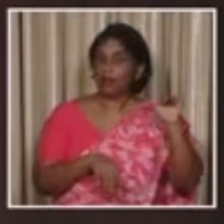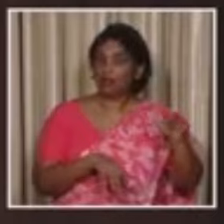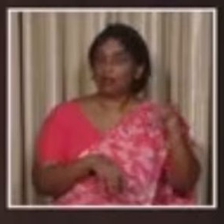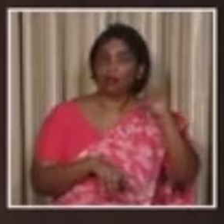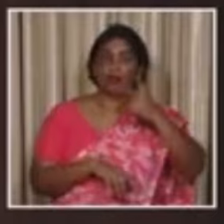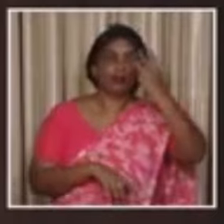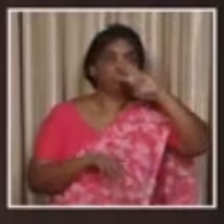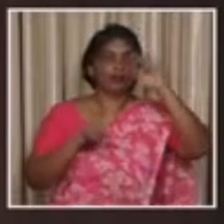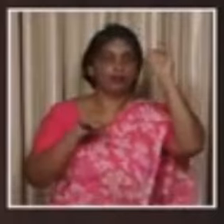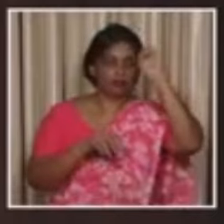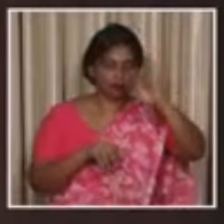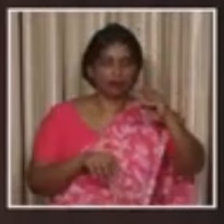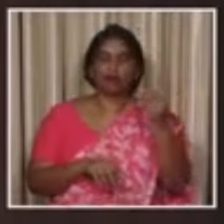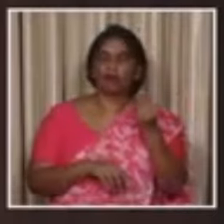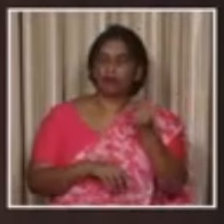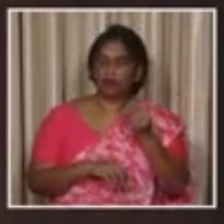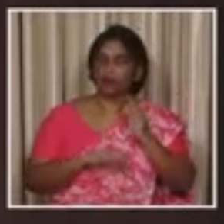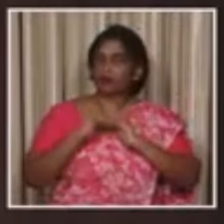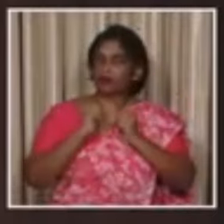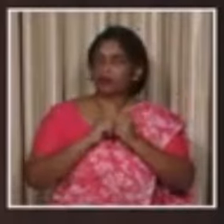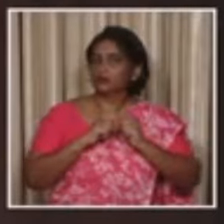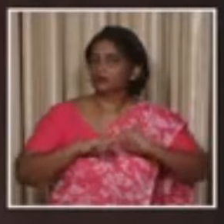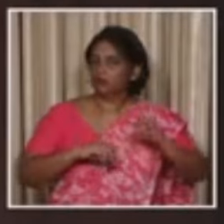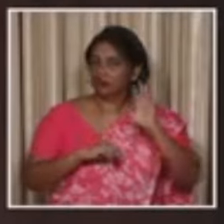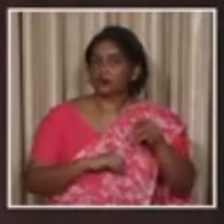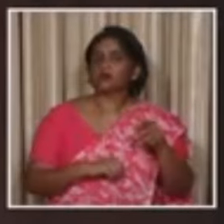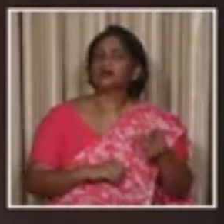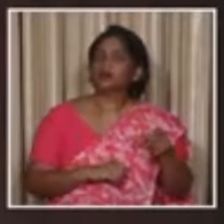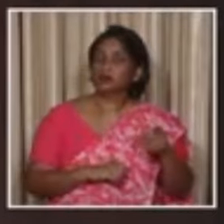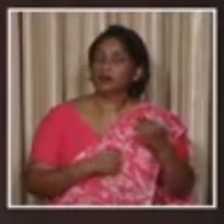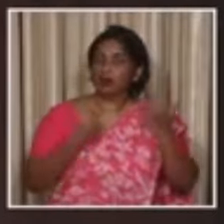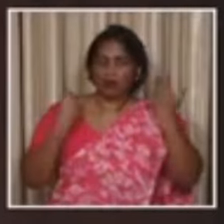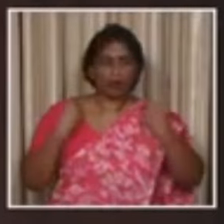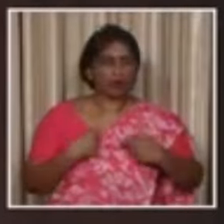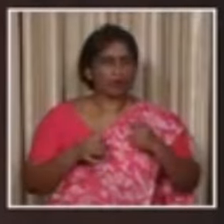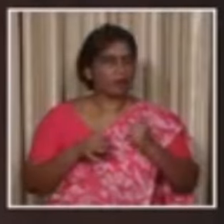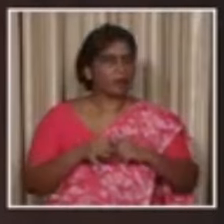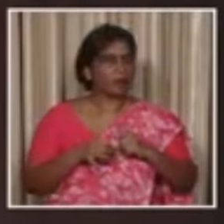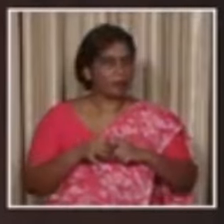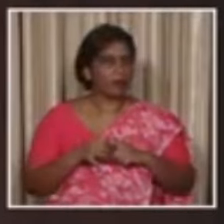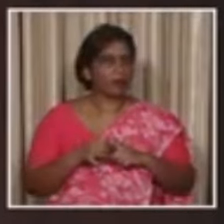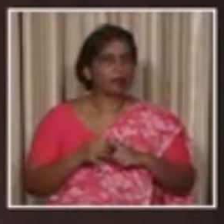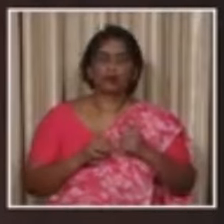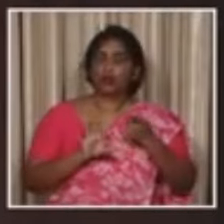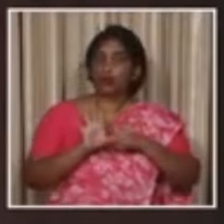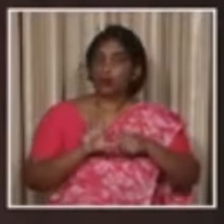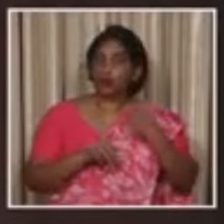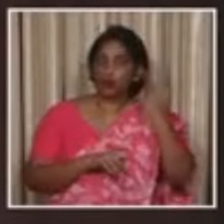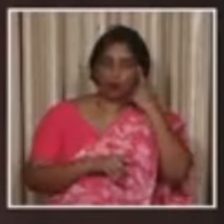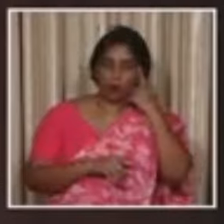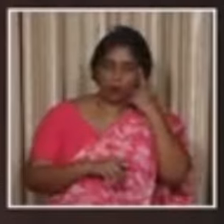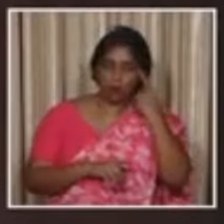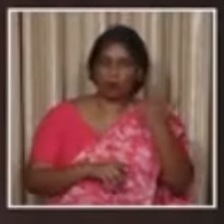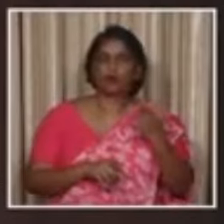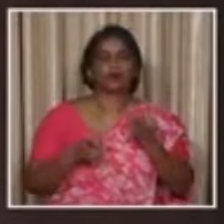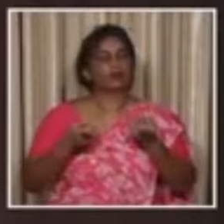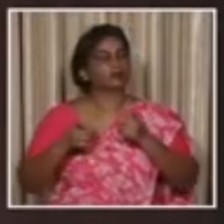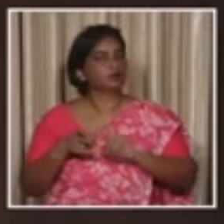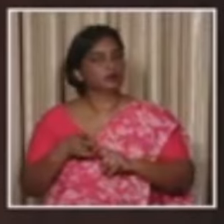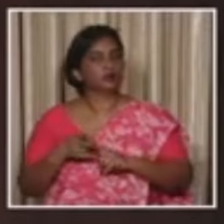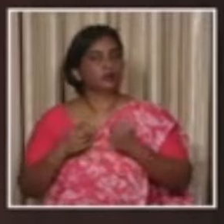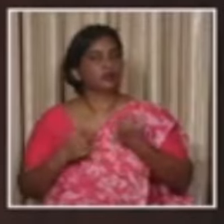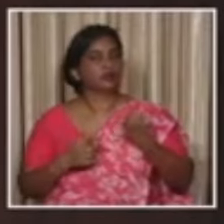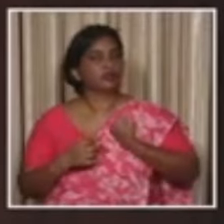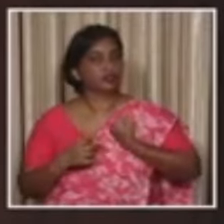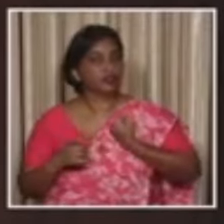අර උඩුතට්ටු අරන් ගිහලා පොඩ්ඩක් ඒ ක්‍රියාදාමයේ ක්‍රියාත්මක කරා නම් ඔහුගේ තියෙන ප්‍රශ්න පිළිබඳව පුහුණුකරුත් දන්නවා. ඊළඟට අනිත්